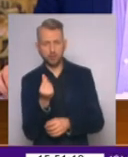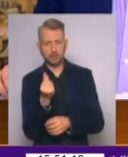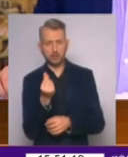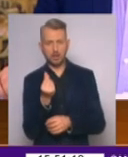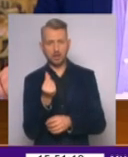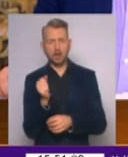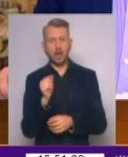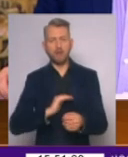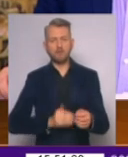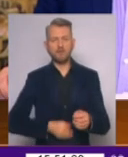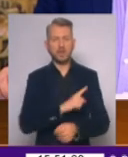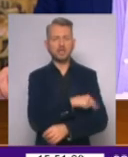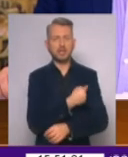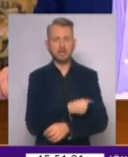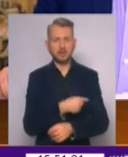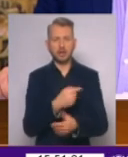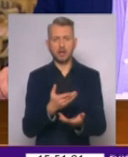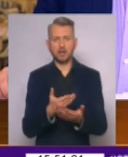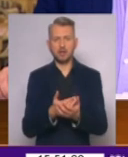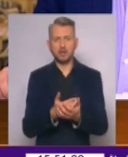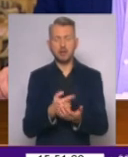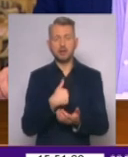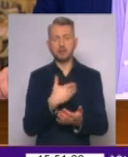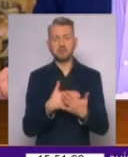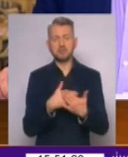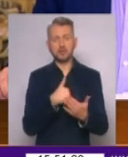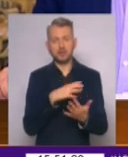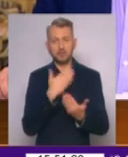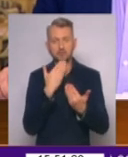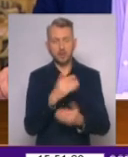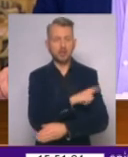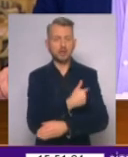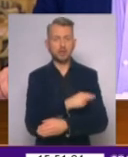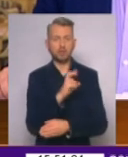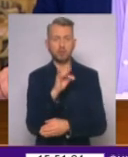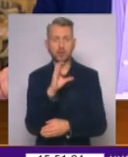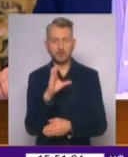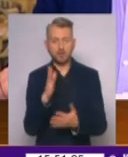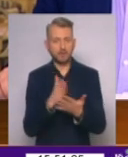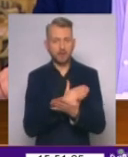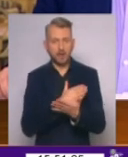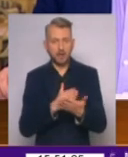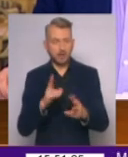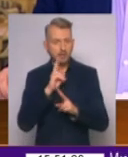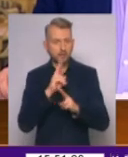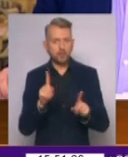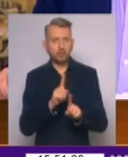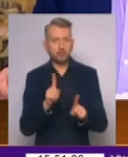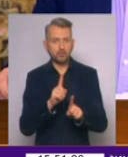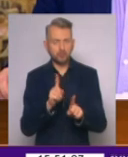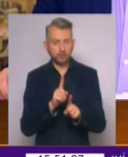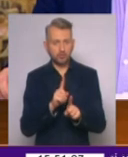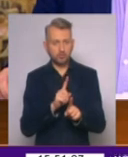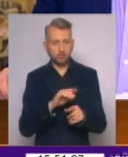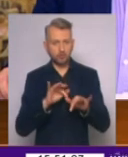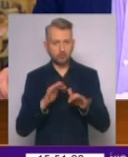А в приватних клініках, наприклад, я зверталася, клініка Борис, до мене там взагалі, ви знаєте, невідомо, що прийшло. Таке